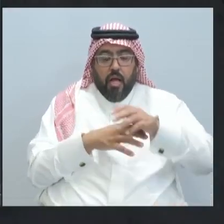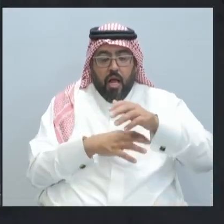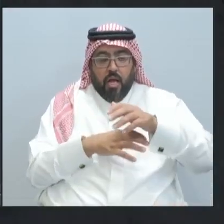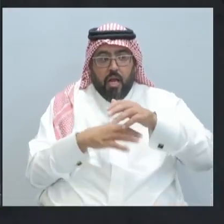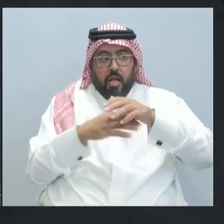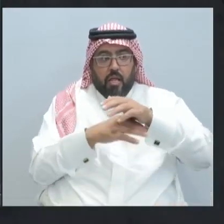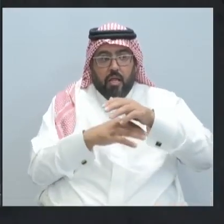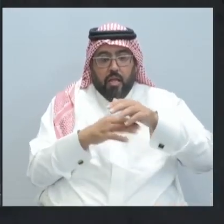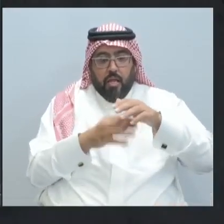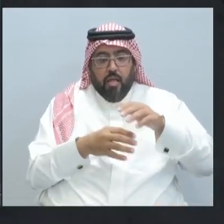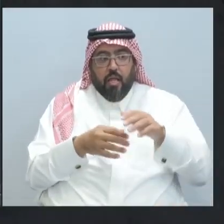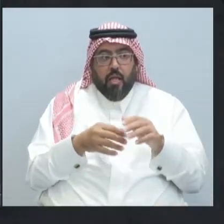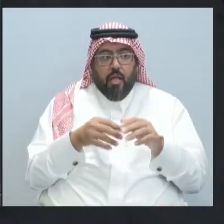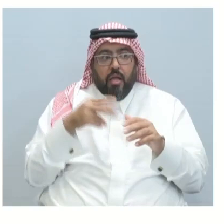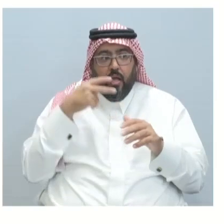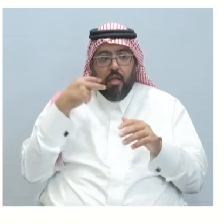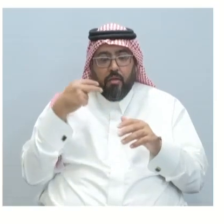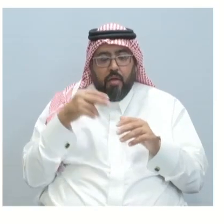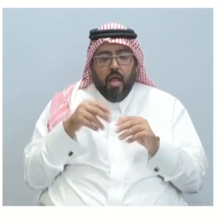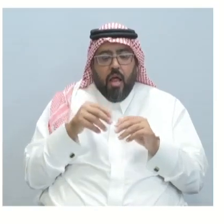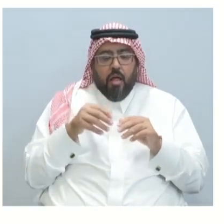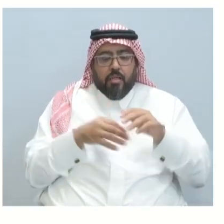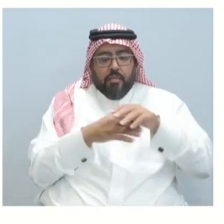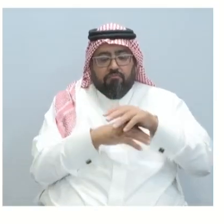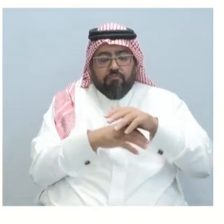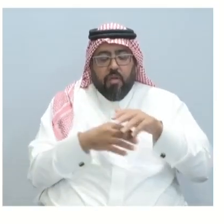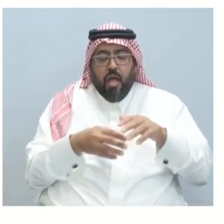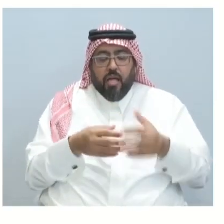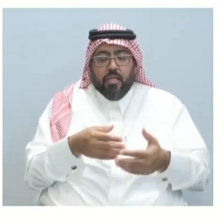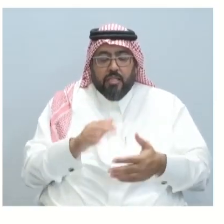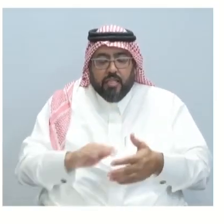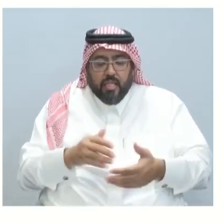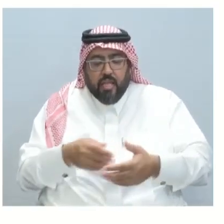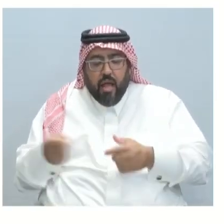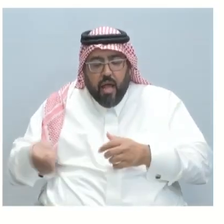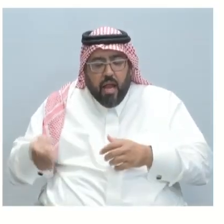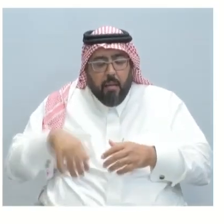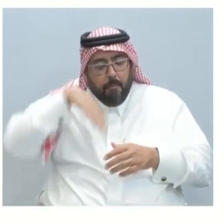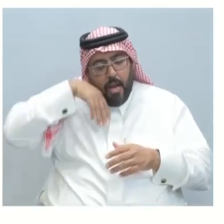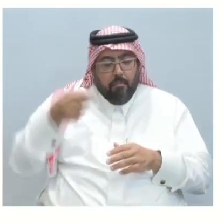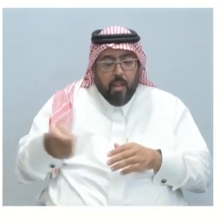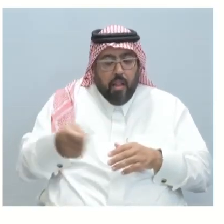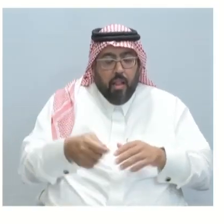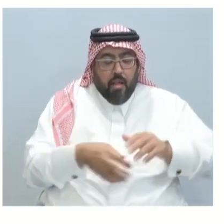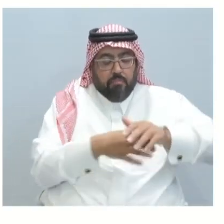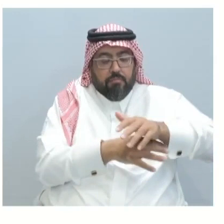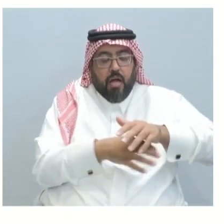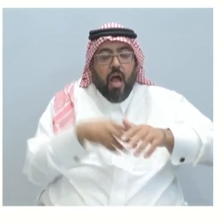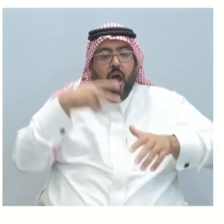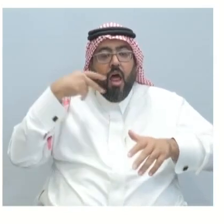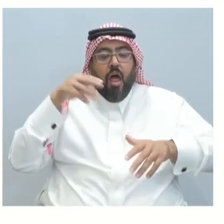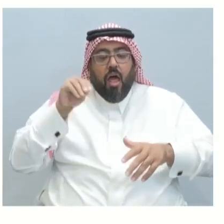هره فكني بابي هريره صفاته كان دائم الملازم للنبي صلى الله عليه وسلم